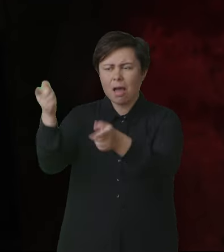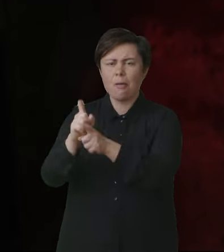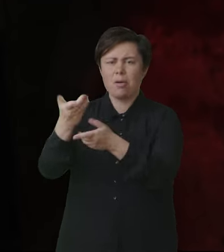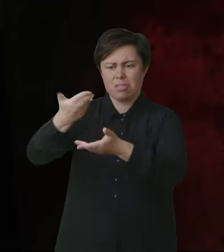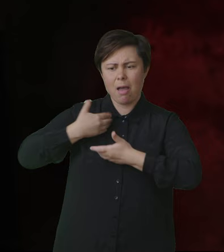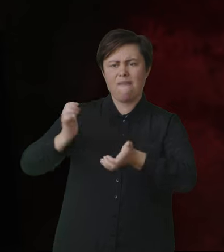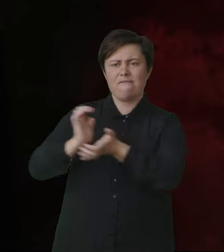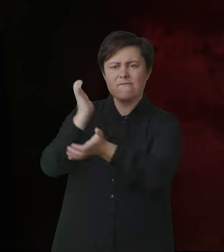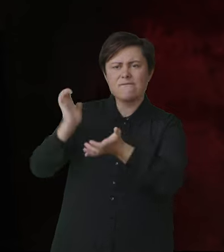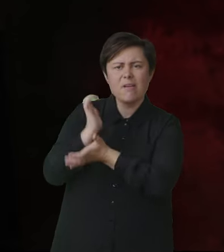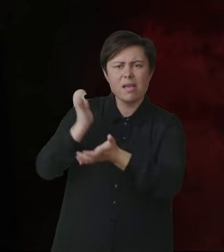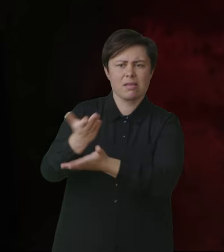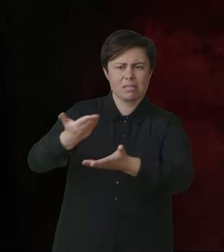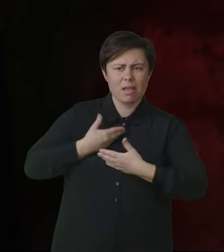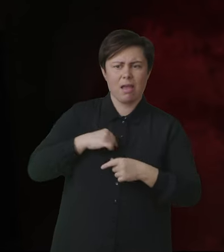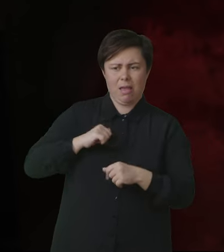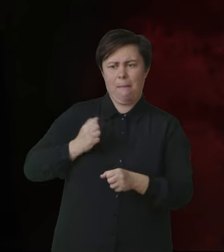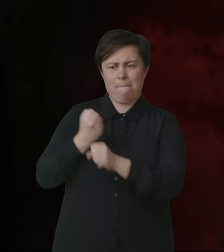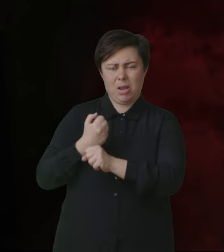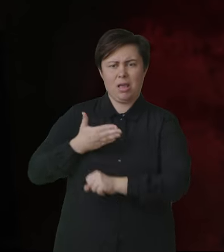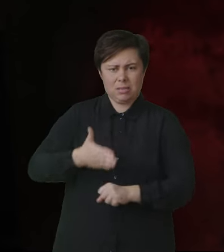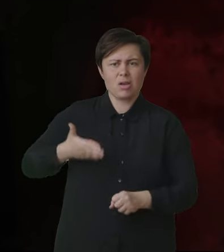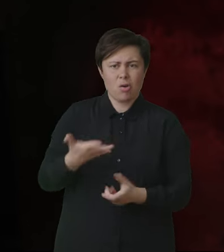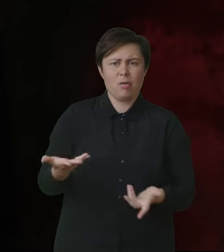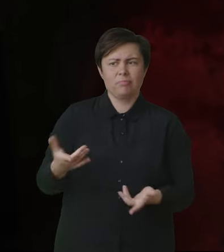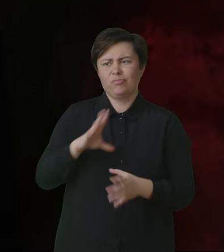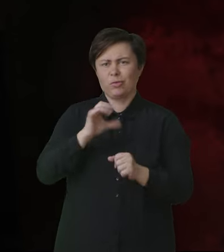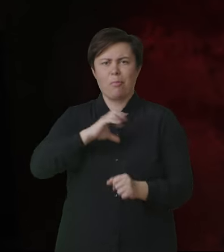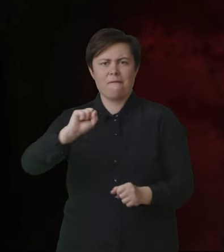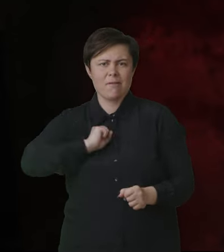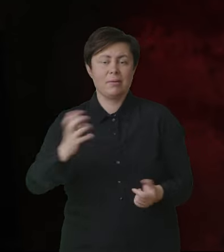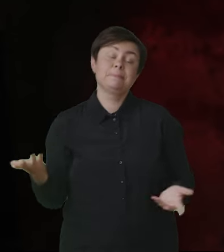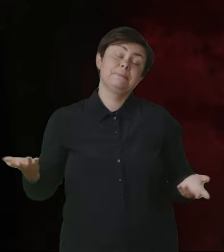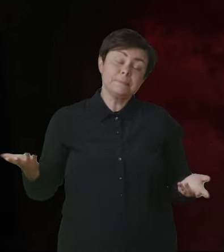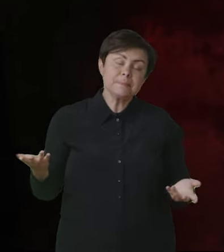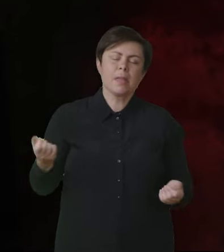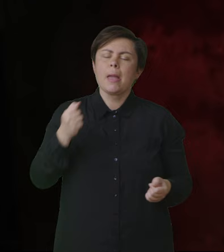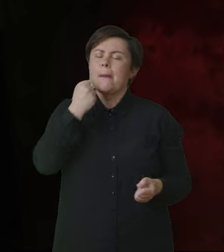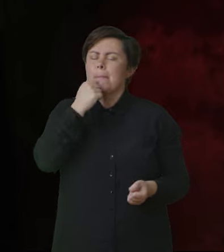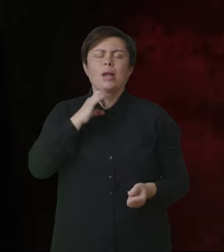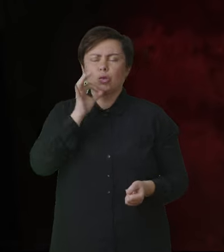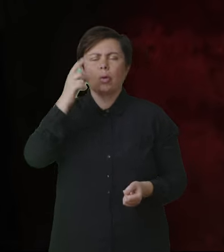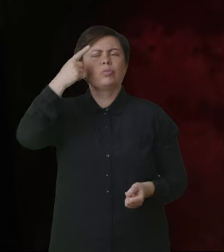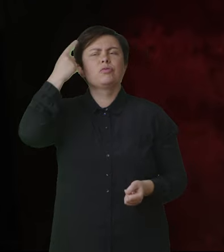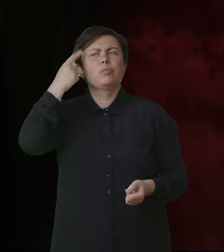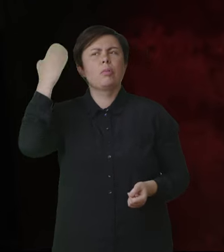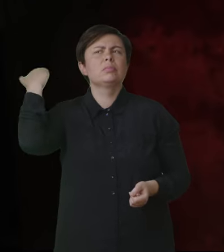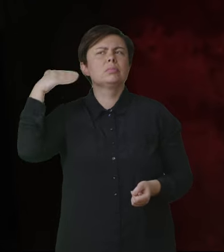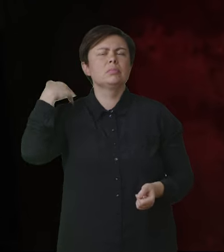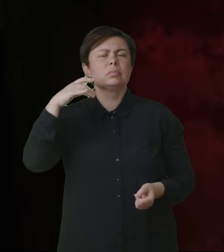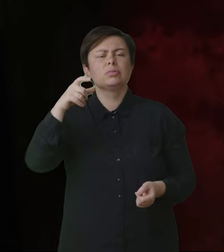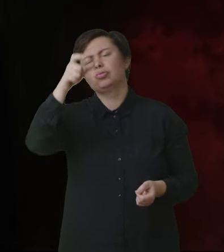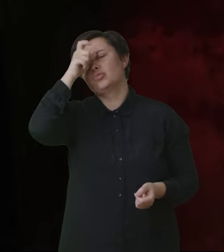2,5 tony węgla, także wszystko było fajnie. No bardzo dobrze wspominam, bo